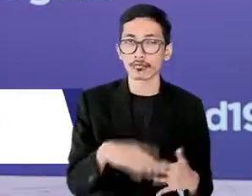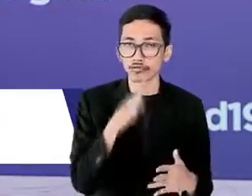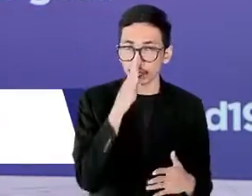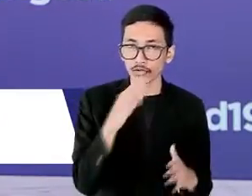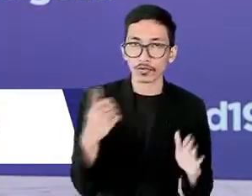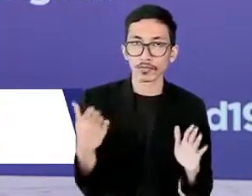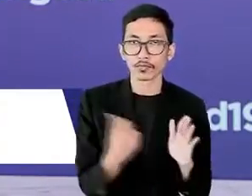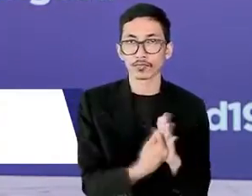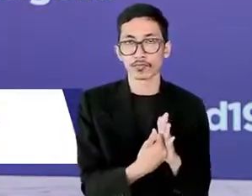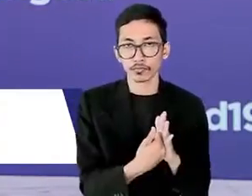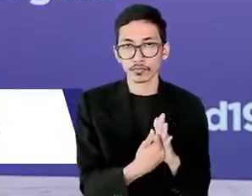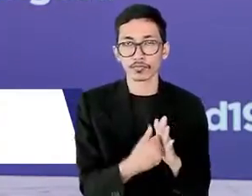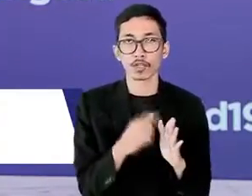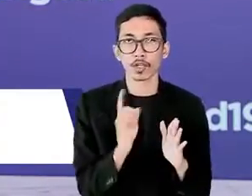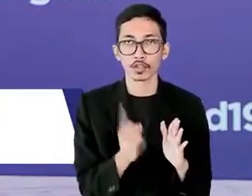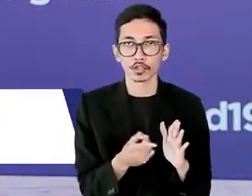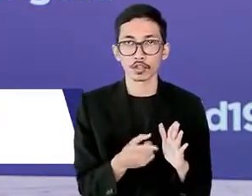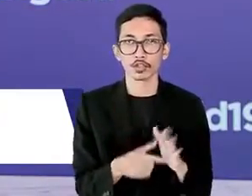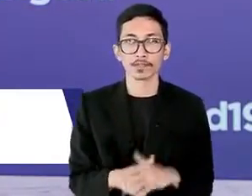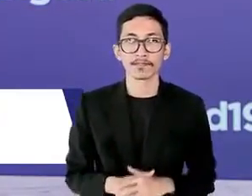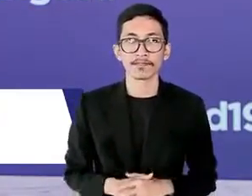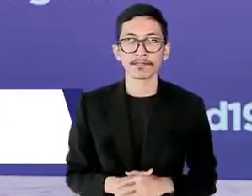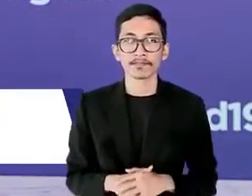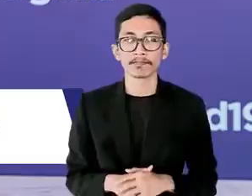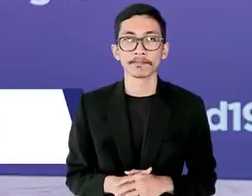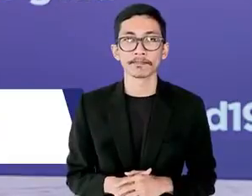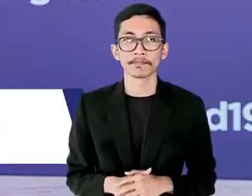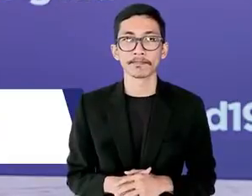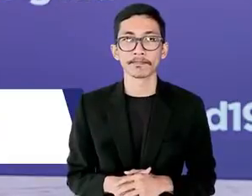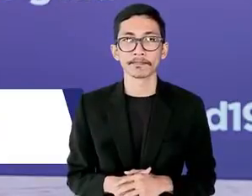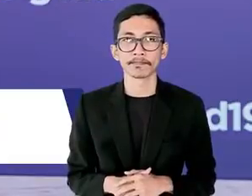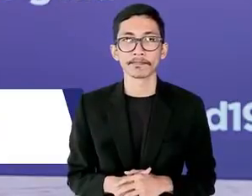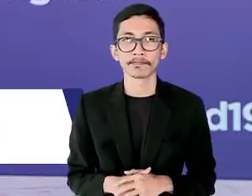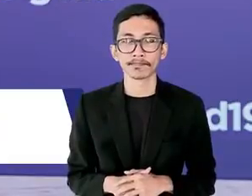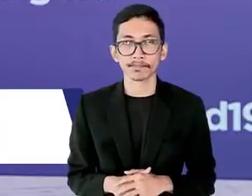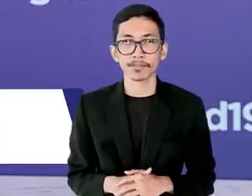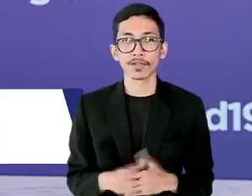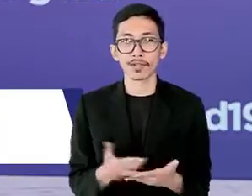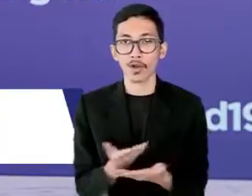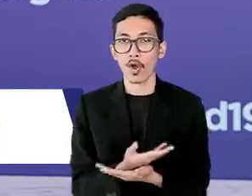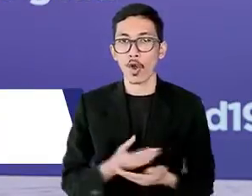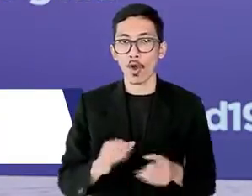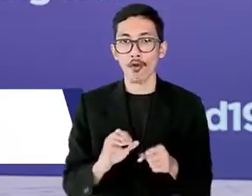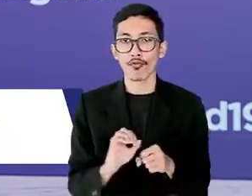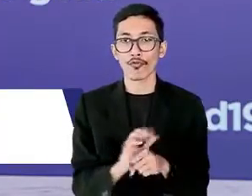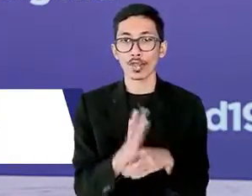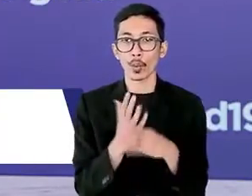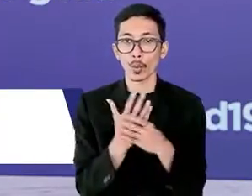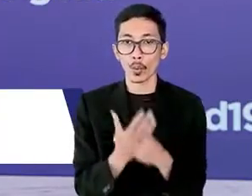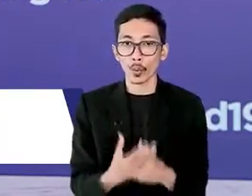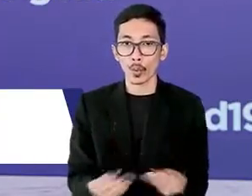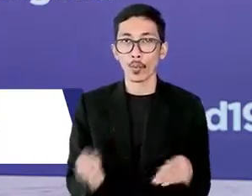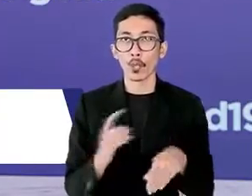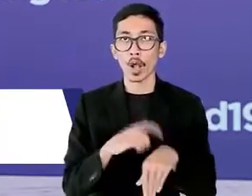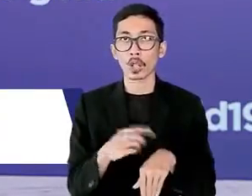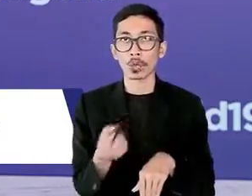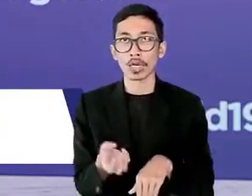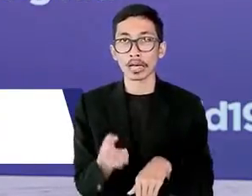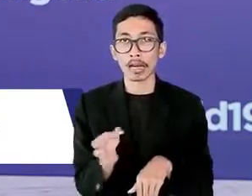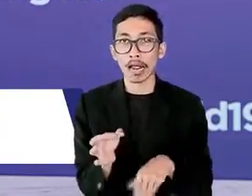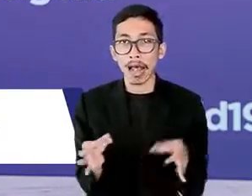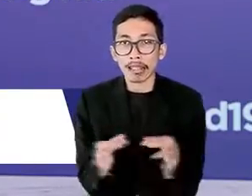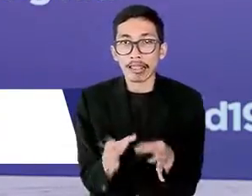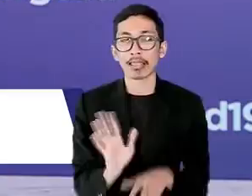kita selalu mengingat bahwa covert 19 tidak akan hilang dalam waktu dekat dan oleh karena itu